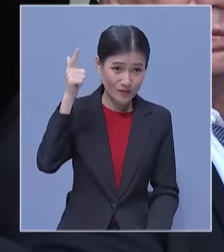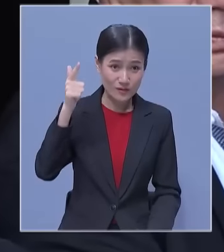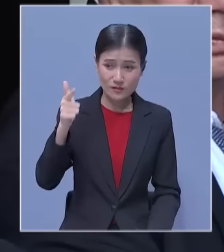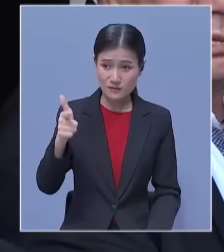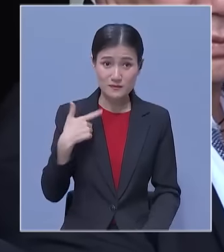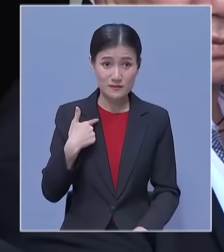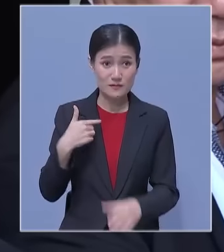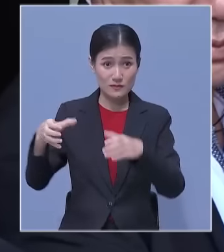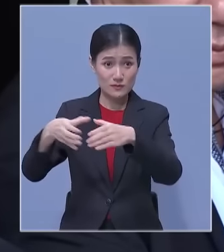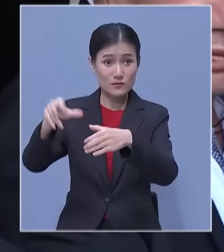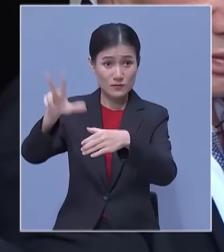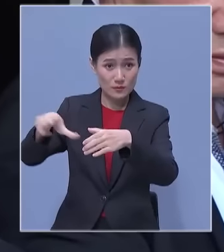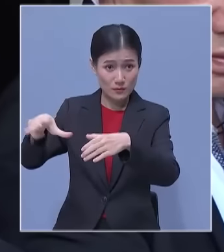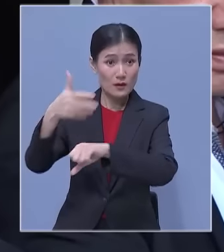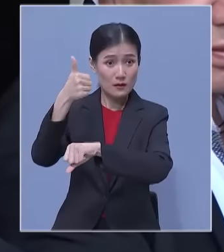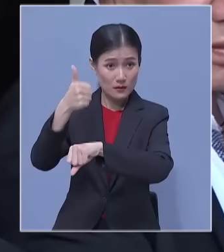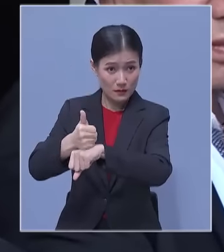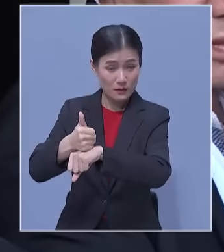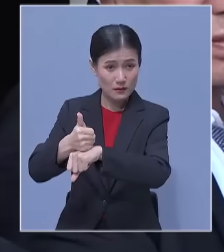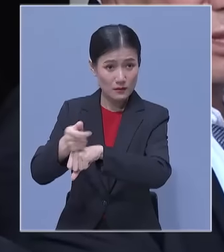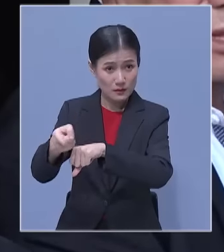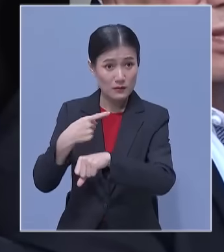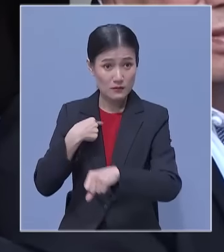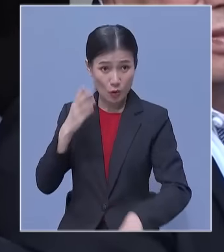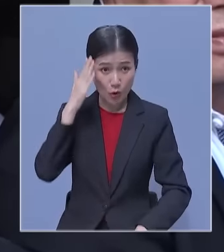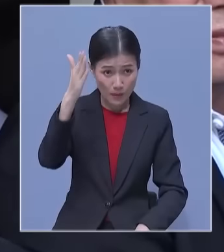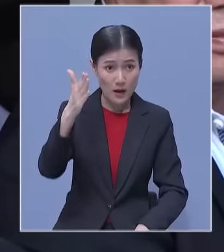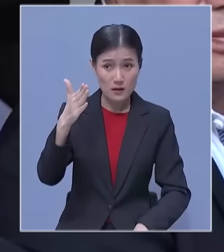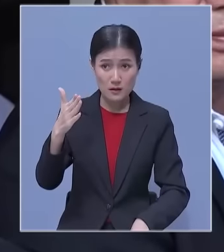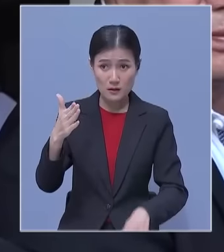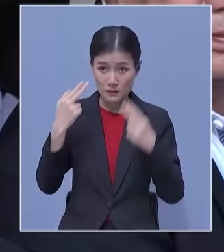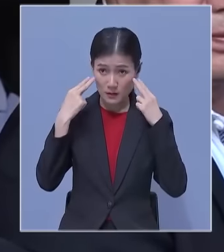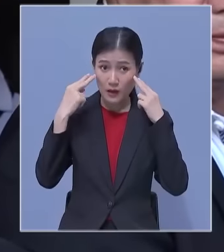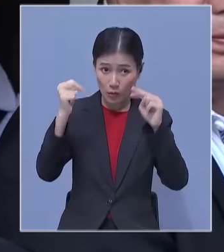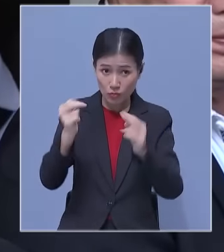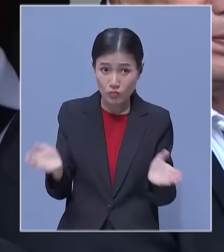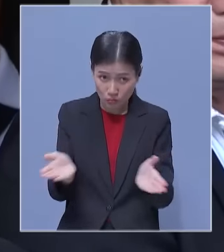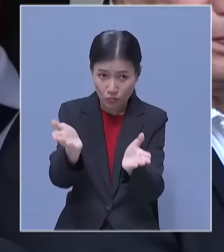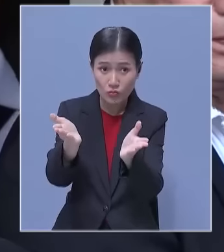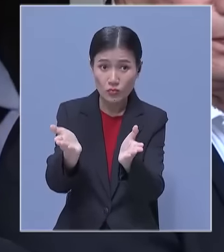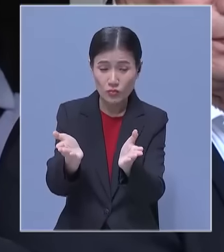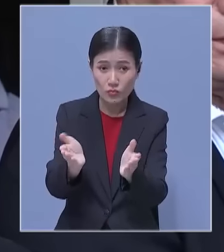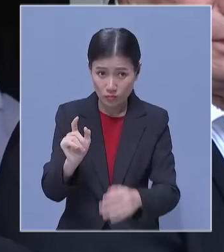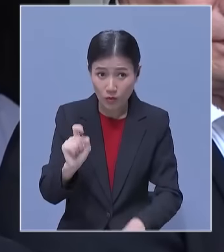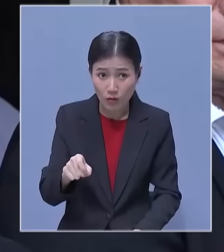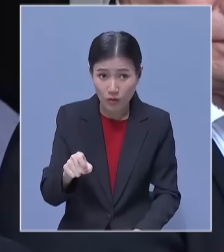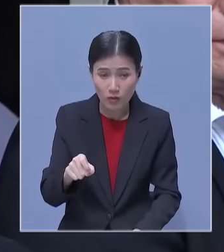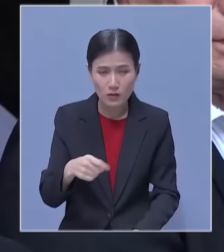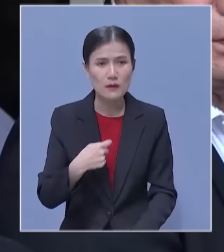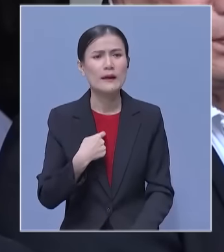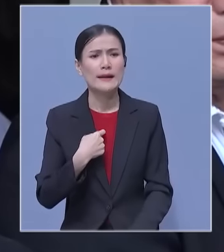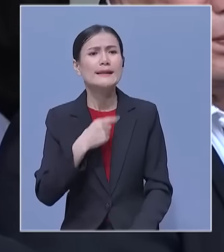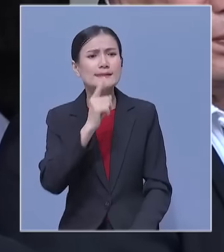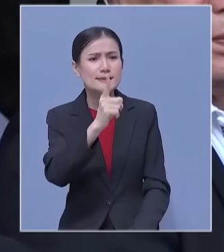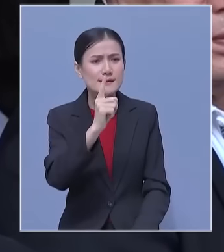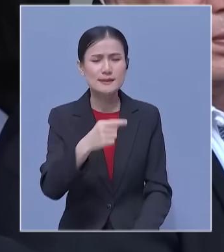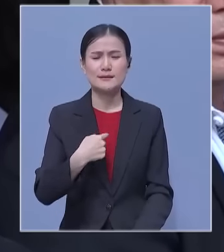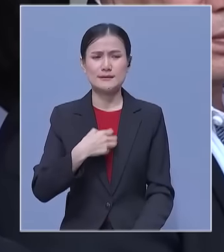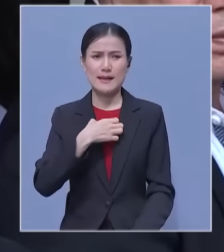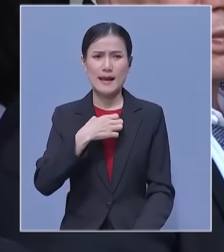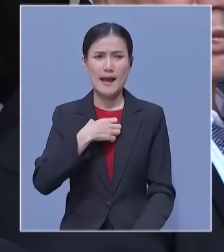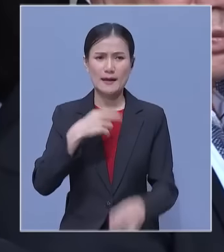รรคเพื่อไทยที่เป็นหัวหน้าพรรคเพื่อไทยคนใหม่เนี่ยจะให้ขึ้นเป็นนายกเลยหรือเปล่าเรื่องนี้ค่ะคุณทักษิณบอกว่าผมอยากให้คุณเศรษฐาเขาอยู่นานที่สุ